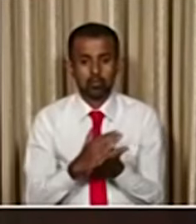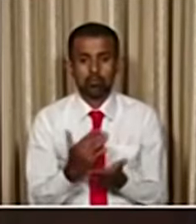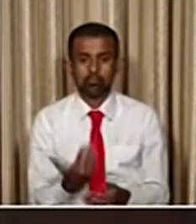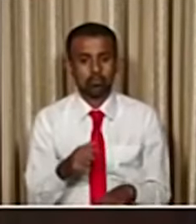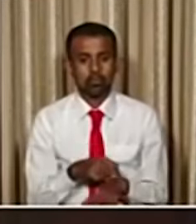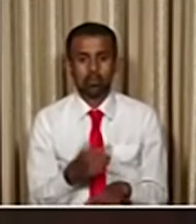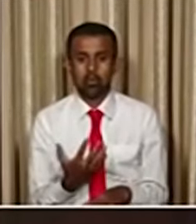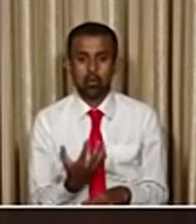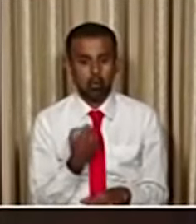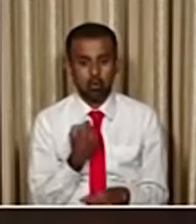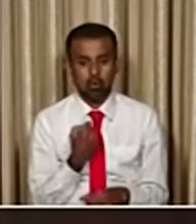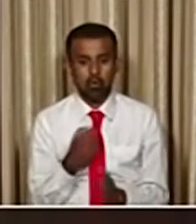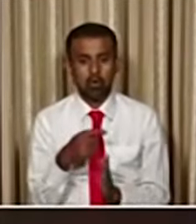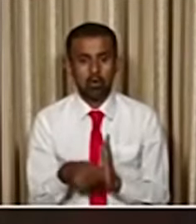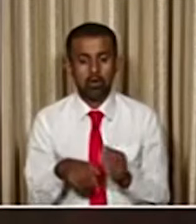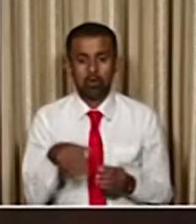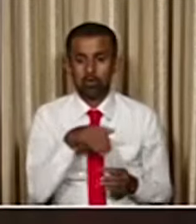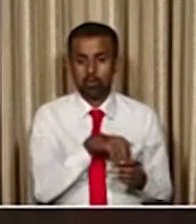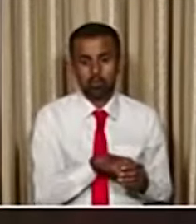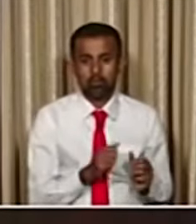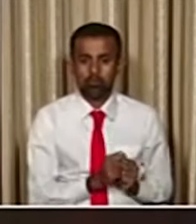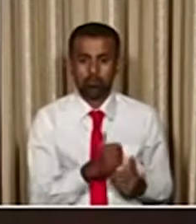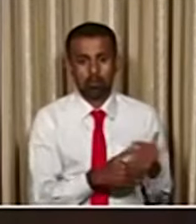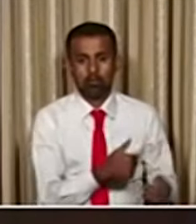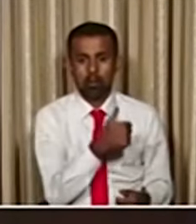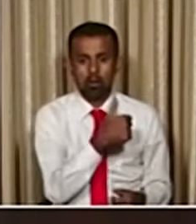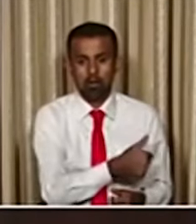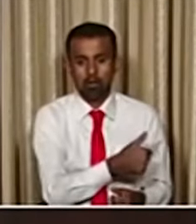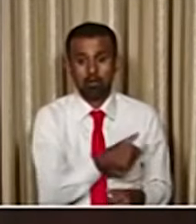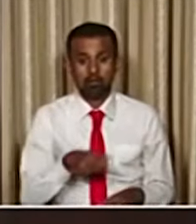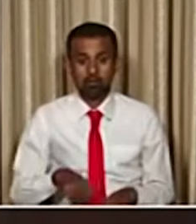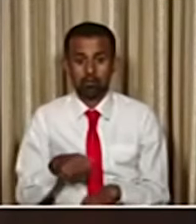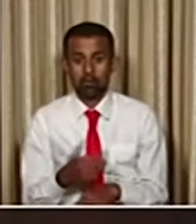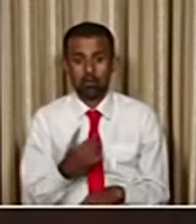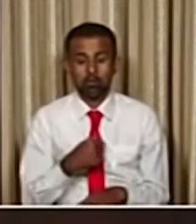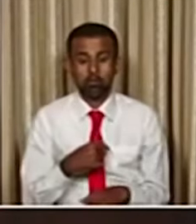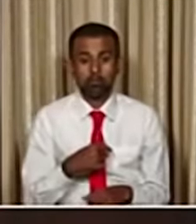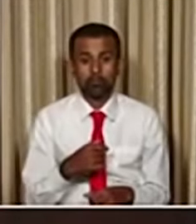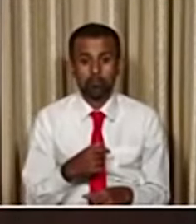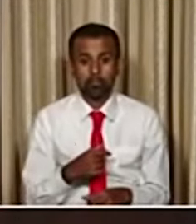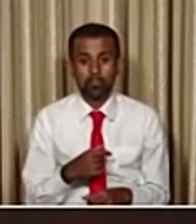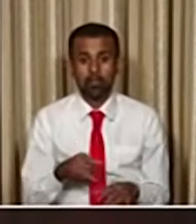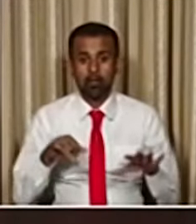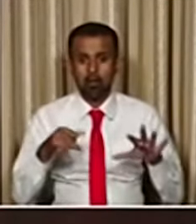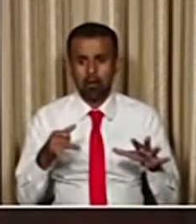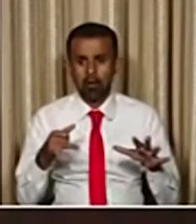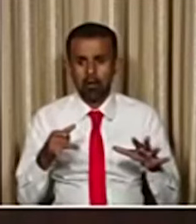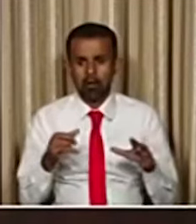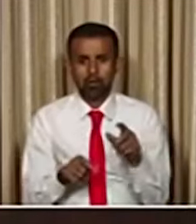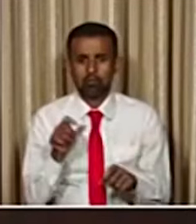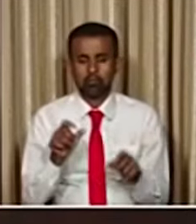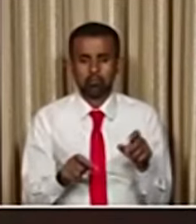අවශ්‍යලා තියෙනවා මොකද හේතුව ලංකාව තුල ඔබතුමාල මේ වැඩේ කරගෙන යනවා හැබැයි දැන් අවශ්‍යලා තියෙන ඊළඟට අර 600ක විතර ඉන්න